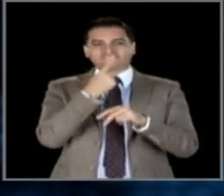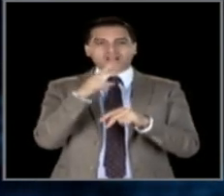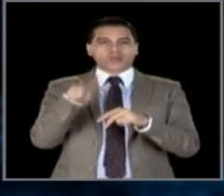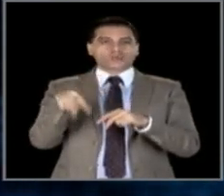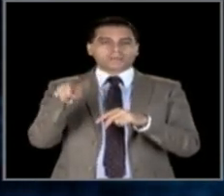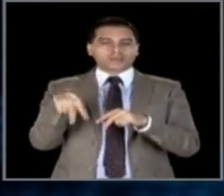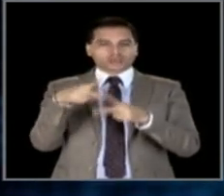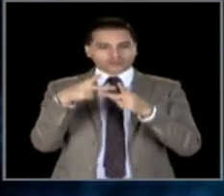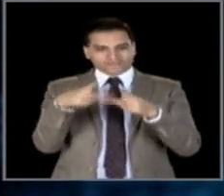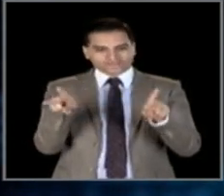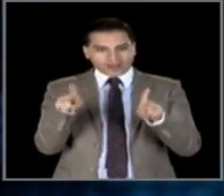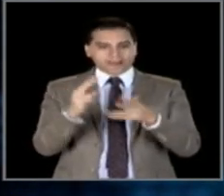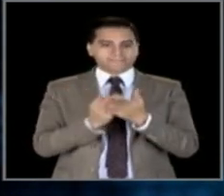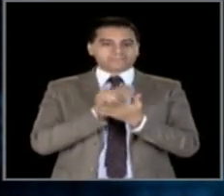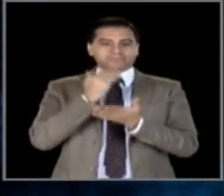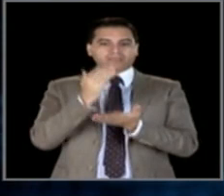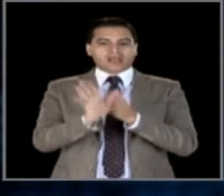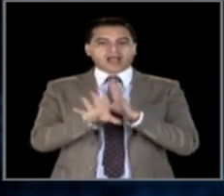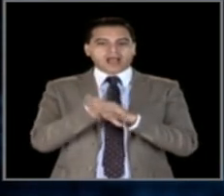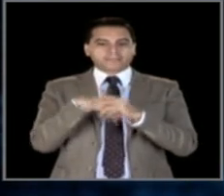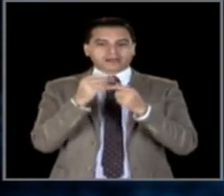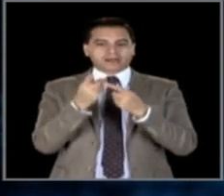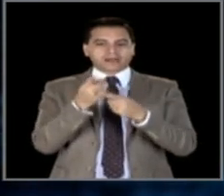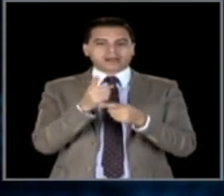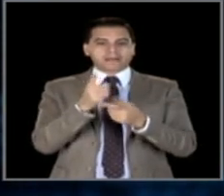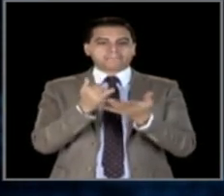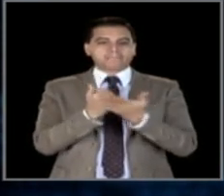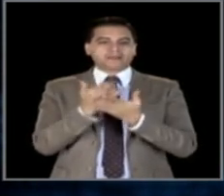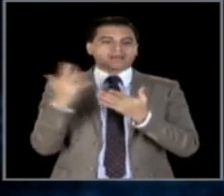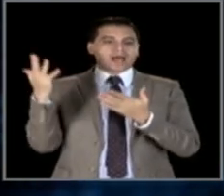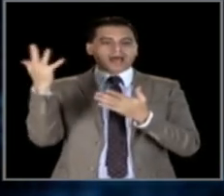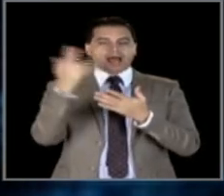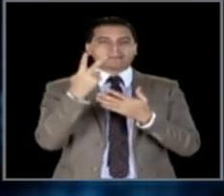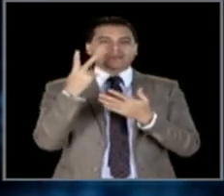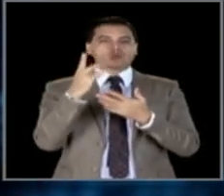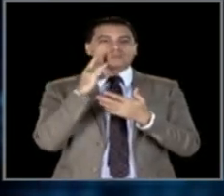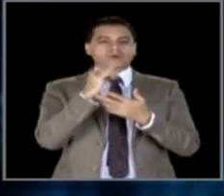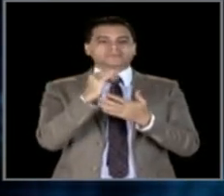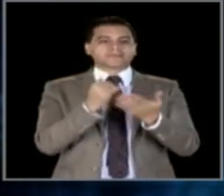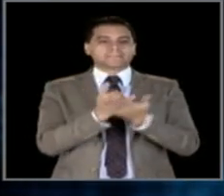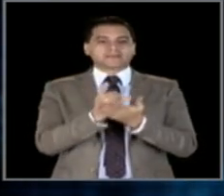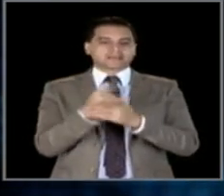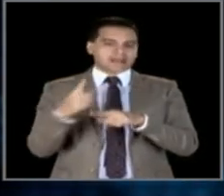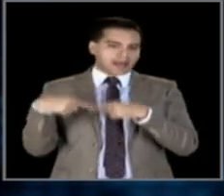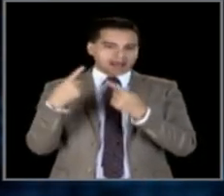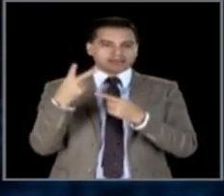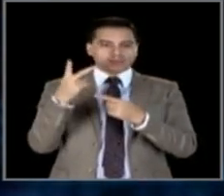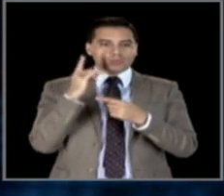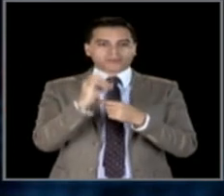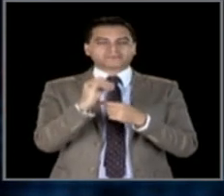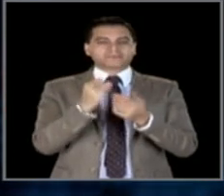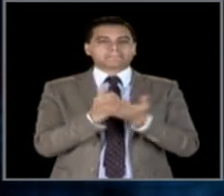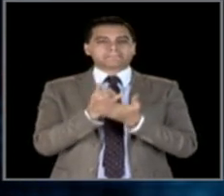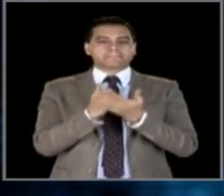عام 2018، وبلغ إجمالي عدد المدارس حتى عام 2023 عدد